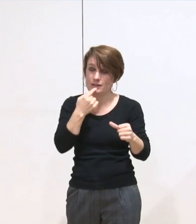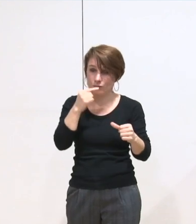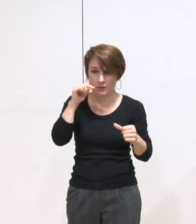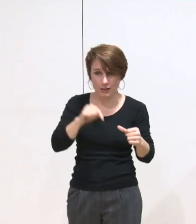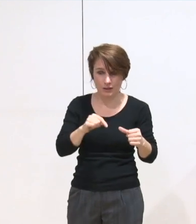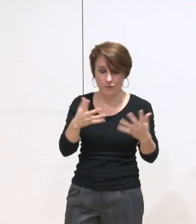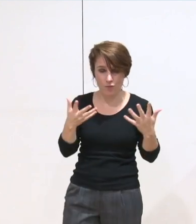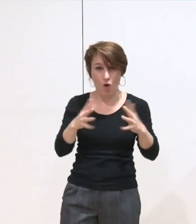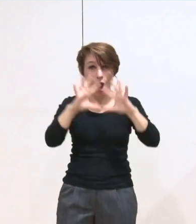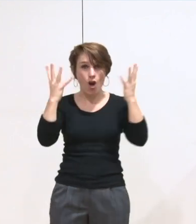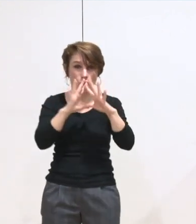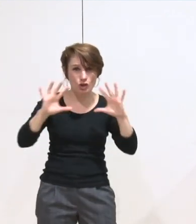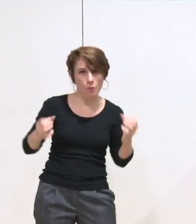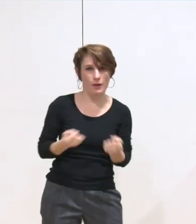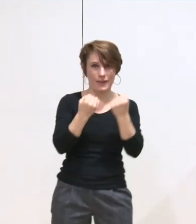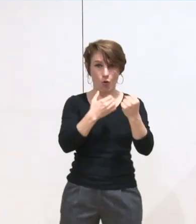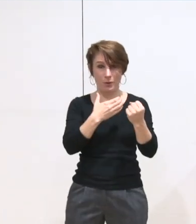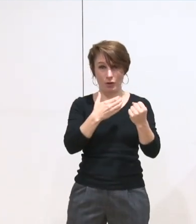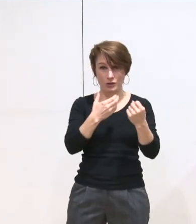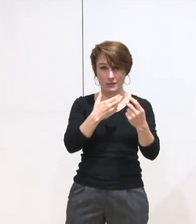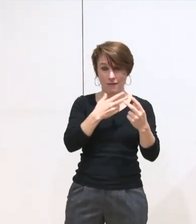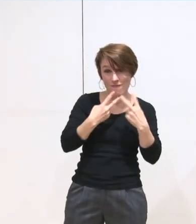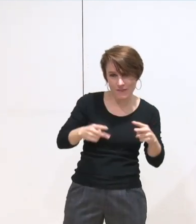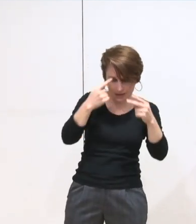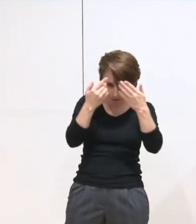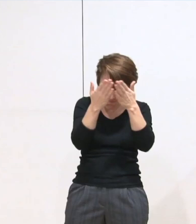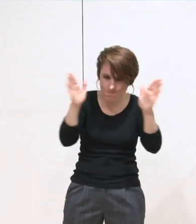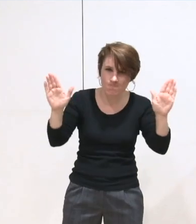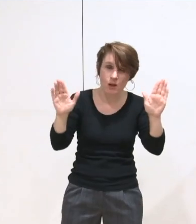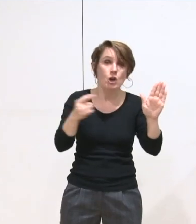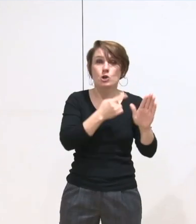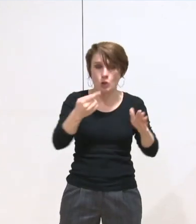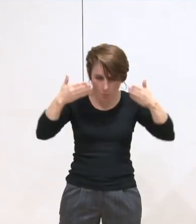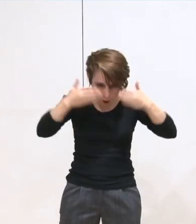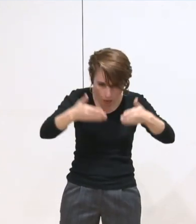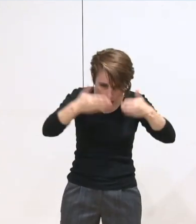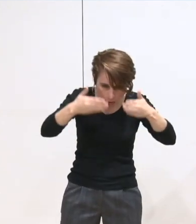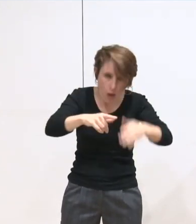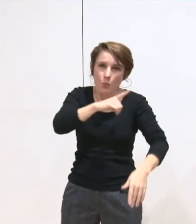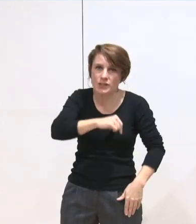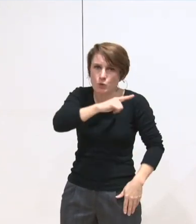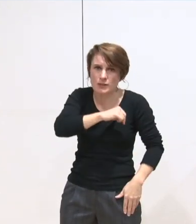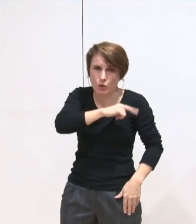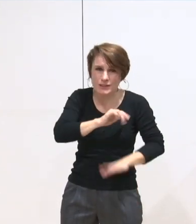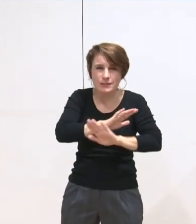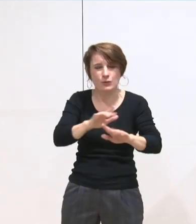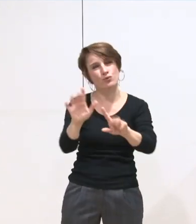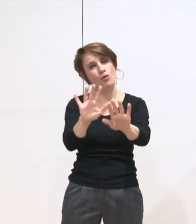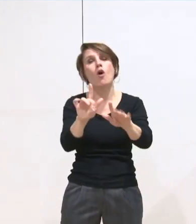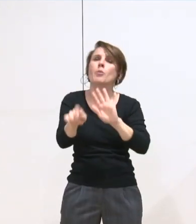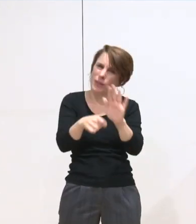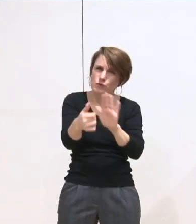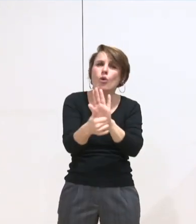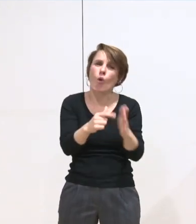compétences communales, ne pas s'enfermer uniquement dans la question d'un dispositif policier, bien que celui-ci, évidemment, soit central